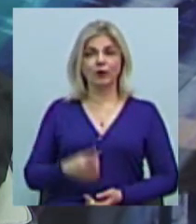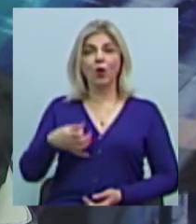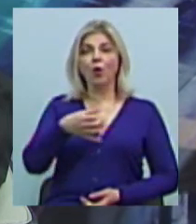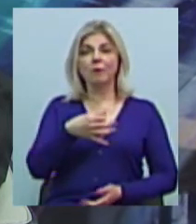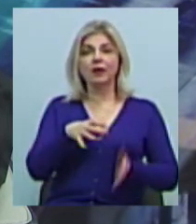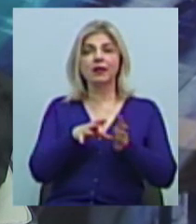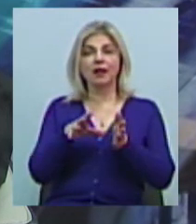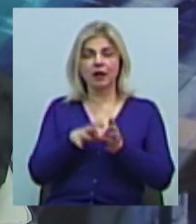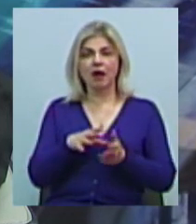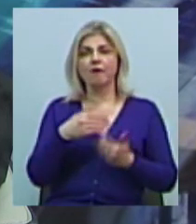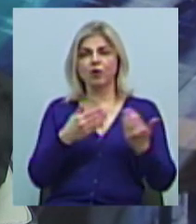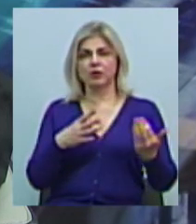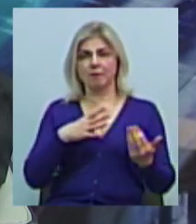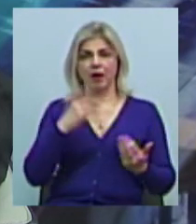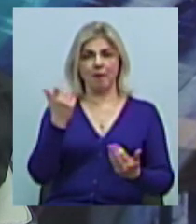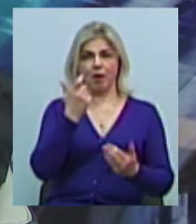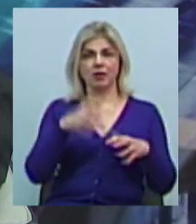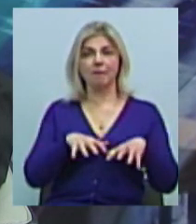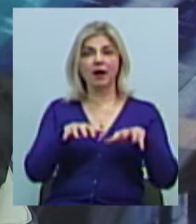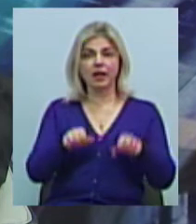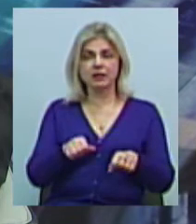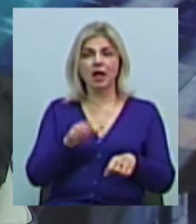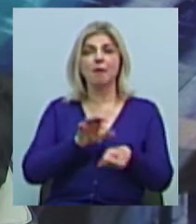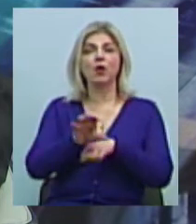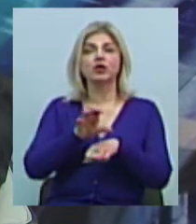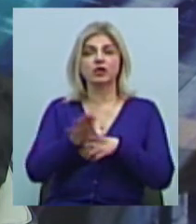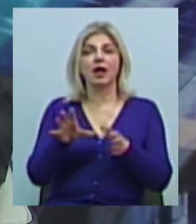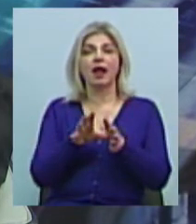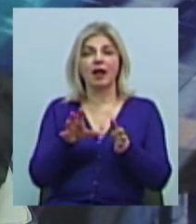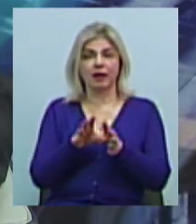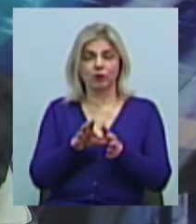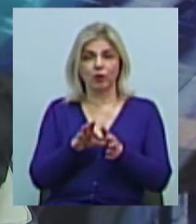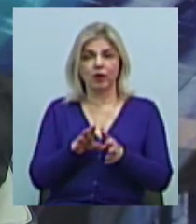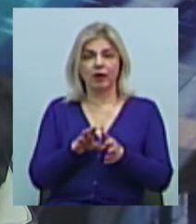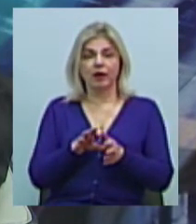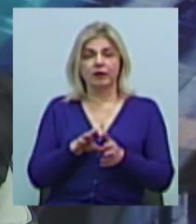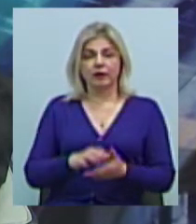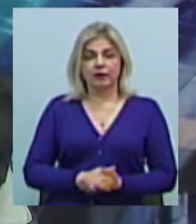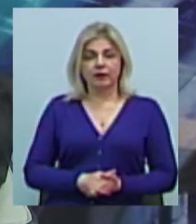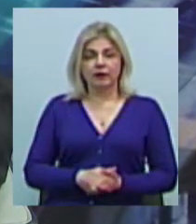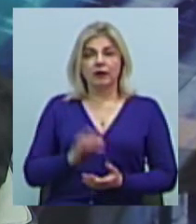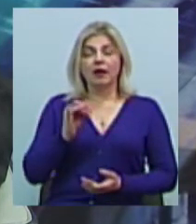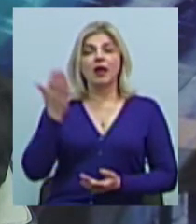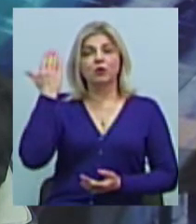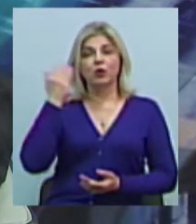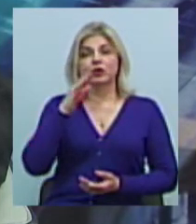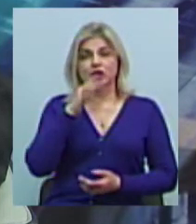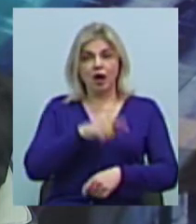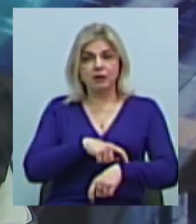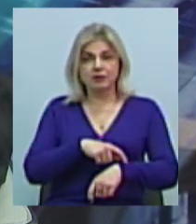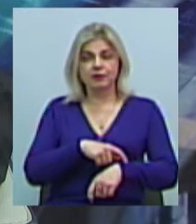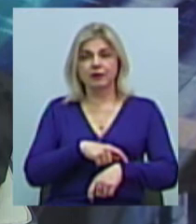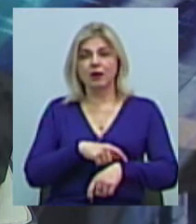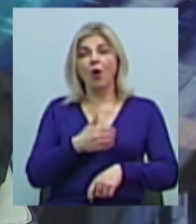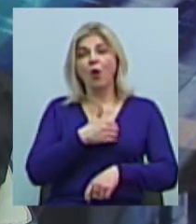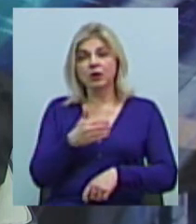Обленерго, вони були, по суті, монополістами з постачання електричної енергії. На той час,